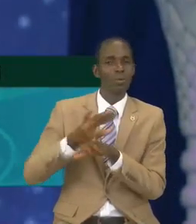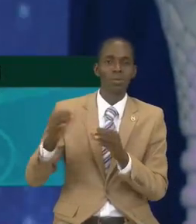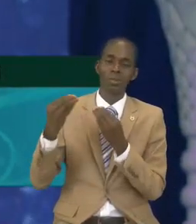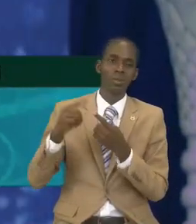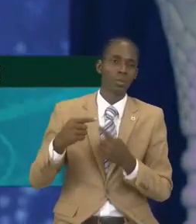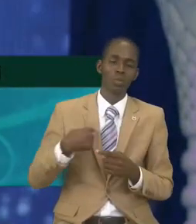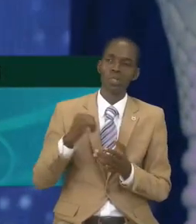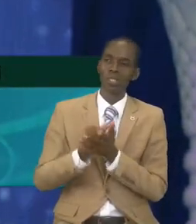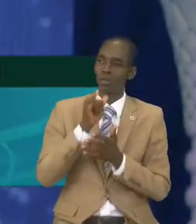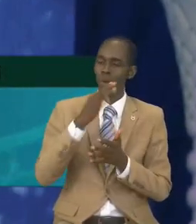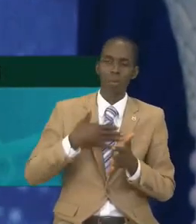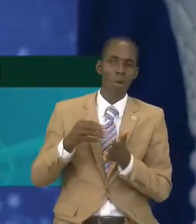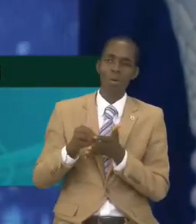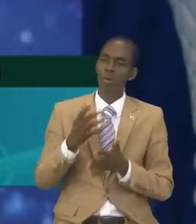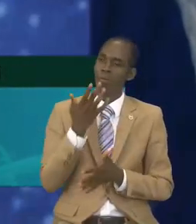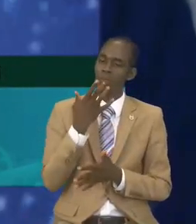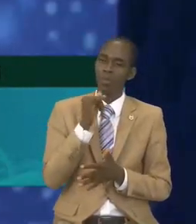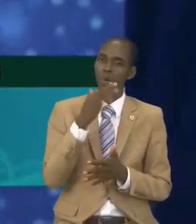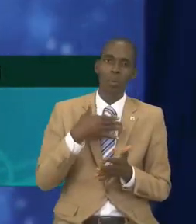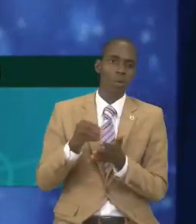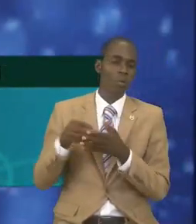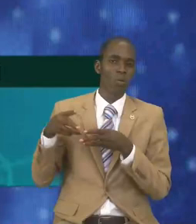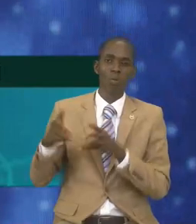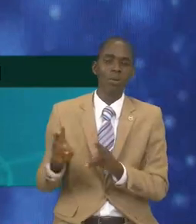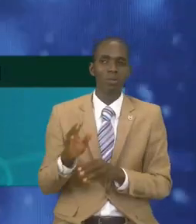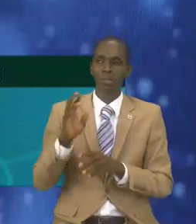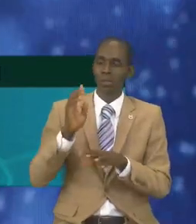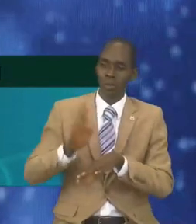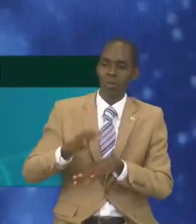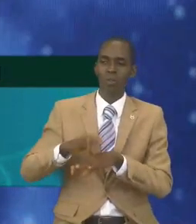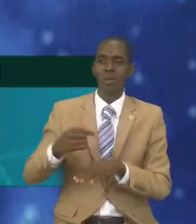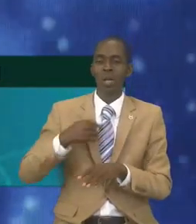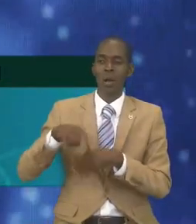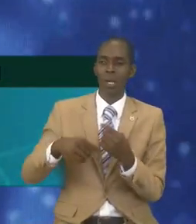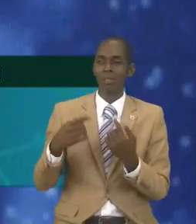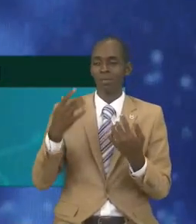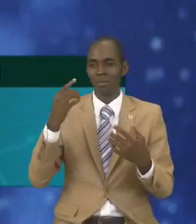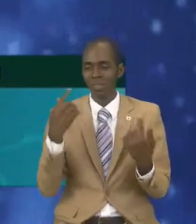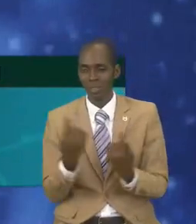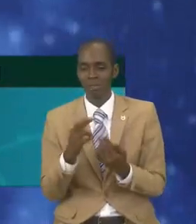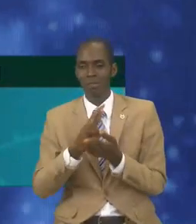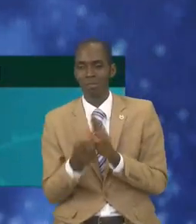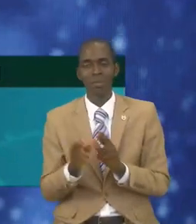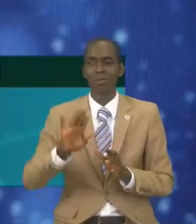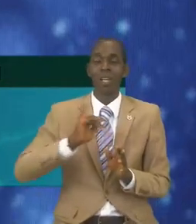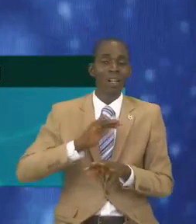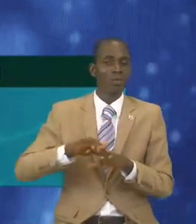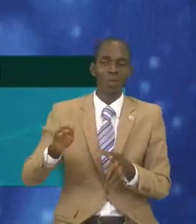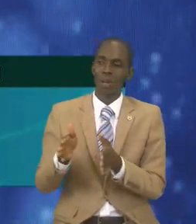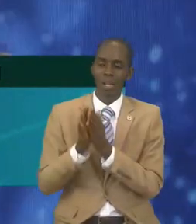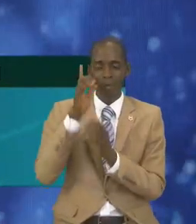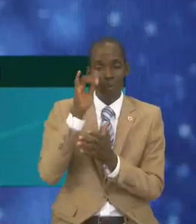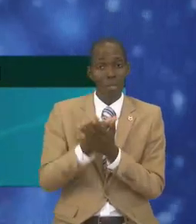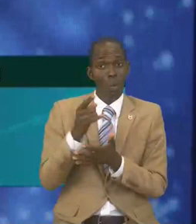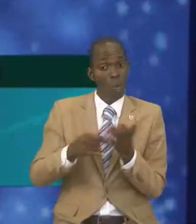si quelqu'un détourne l'oreille pour ne pas écouter la loi, ah, la repentance, ça, ce n'est pas ma spécialité. Ah, confesser les péchés, ça, ce n'est pas mon problème. Moi, je suis venu